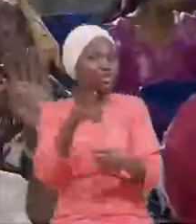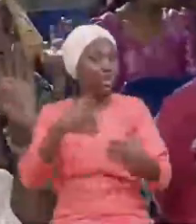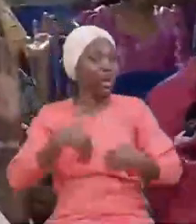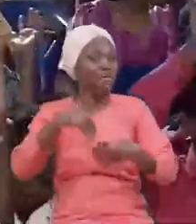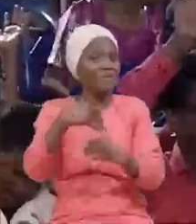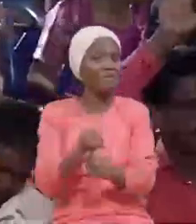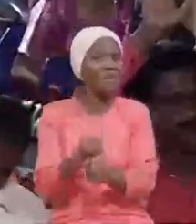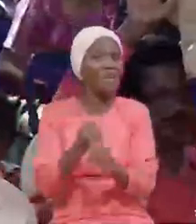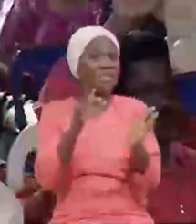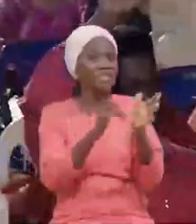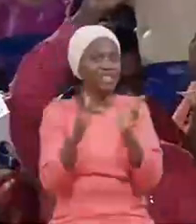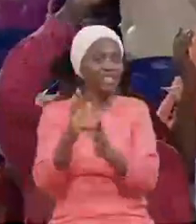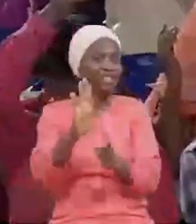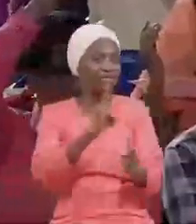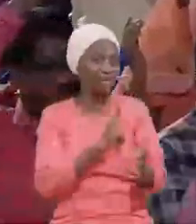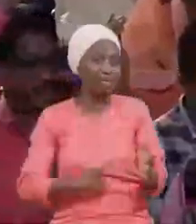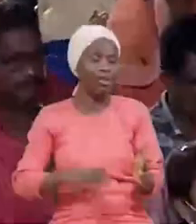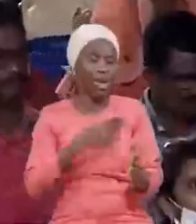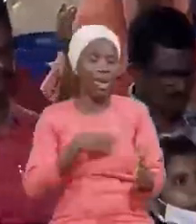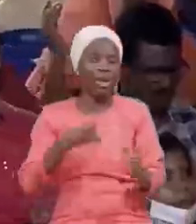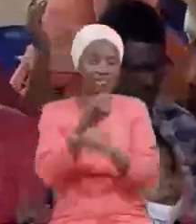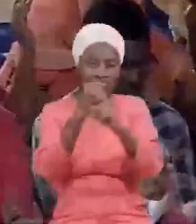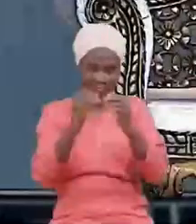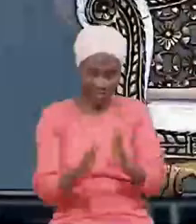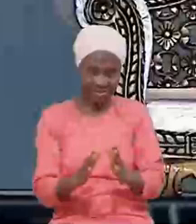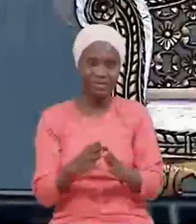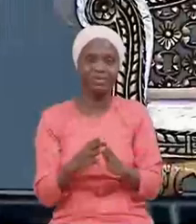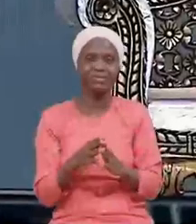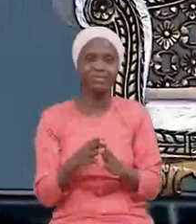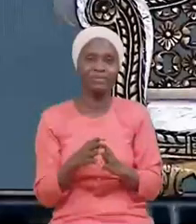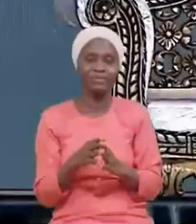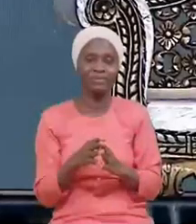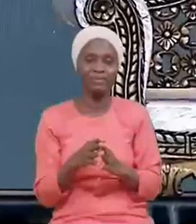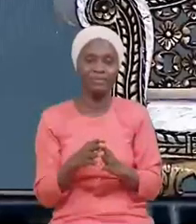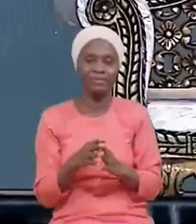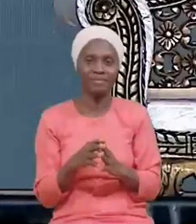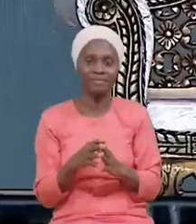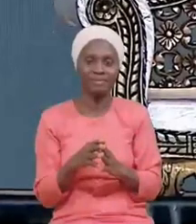que ce jour, vous faites de Jésus votre Seigneur et Sauveur.